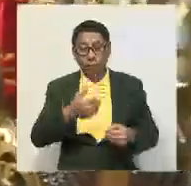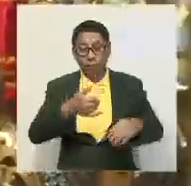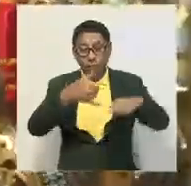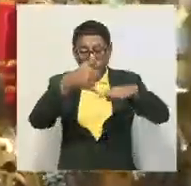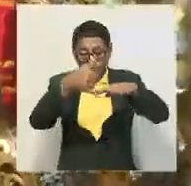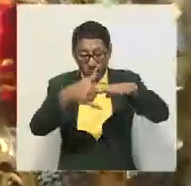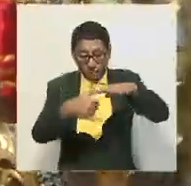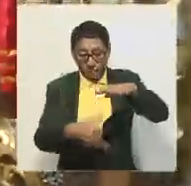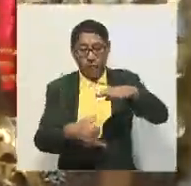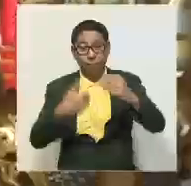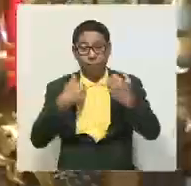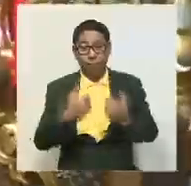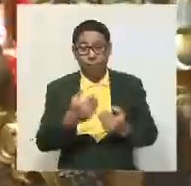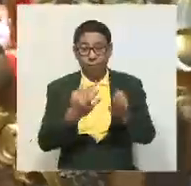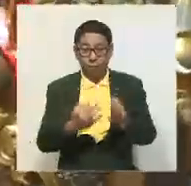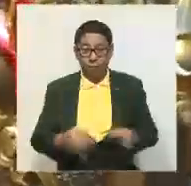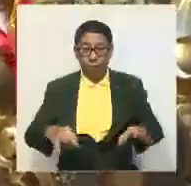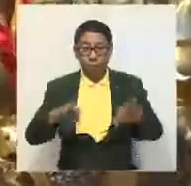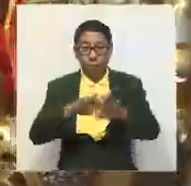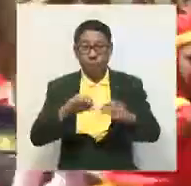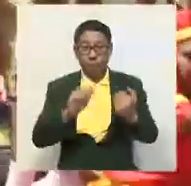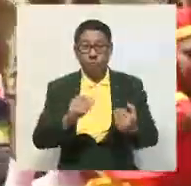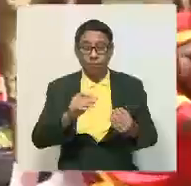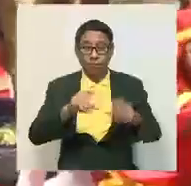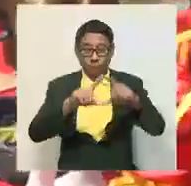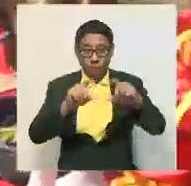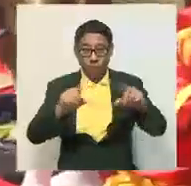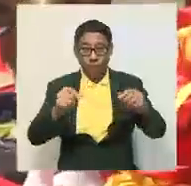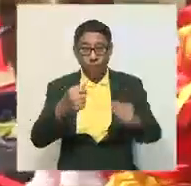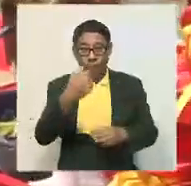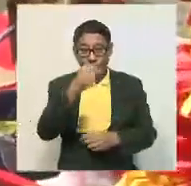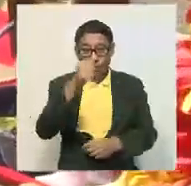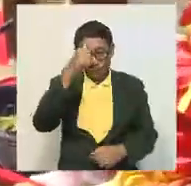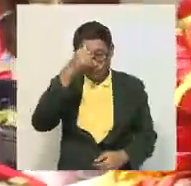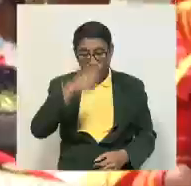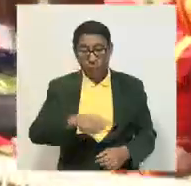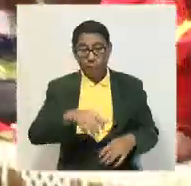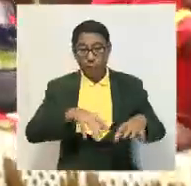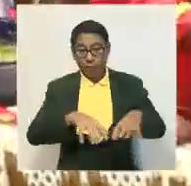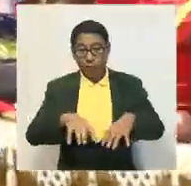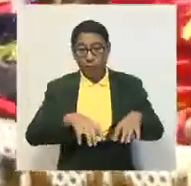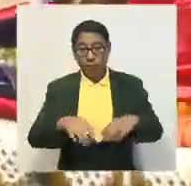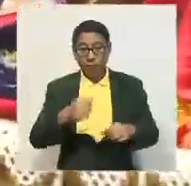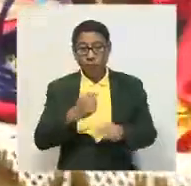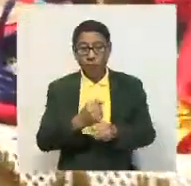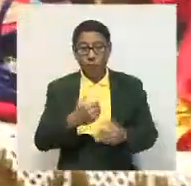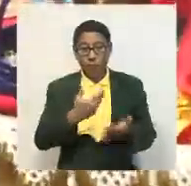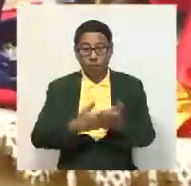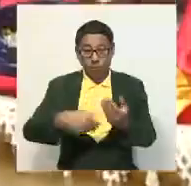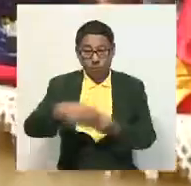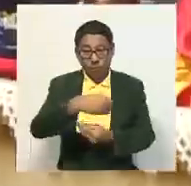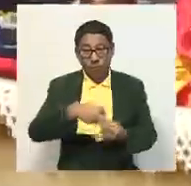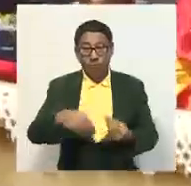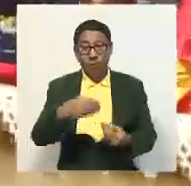ระดำน้ำถือว่าเป็นไฮไลท์แห่งปีของจังหวัดเพชรบูรณ์นะคะซึ่งตลอด10วันของการจัดงานคาดว่าจะมีเม็ดเงินสะ